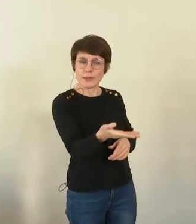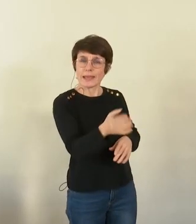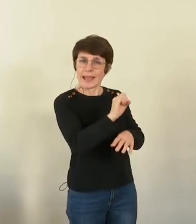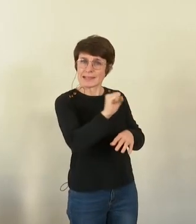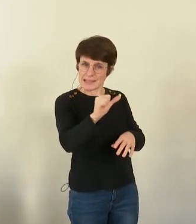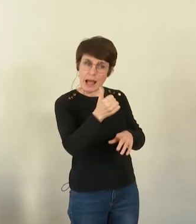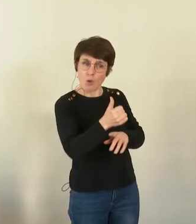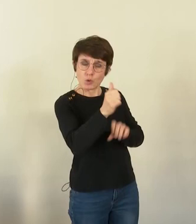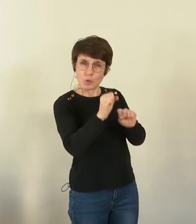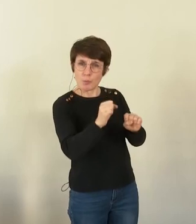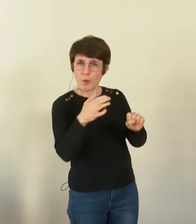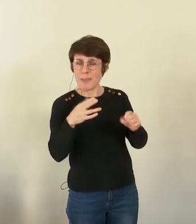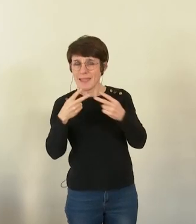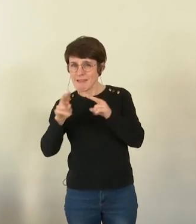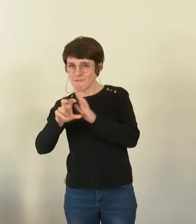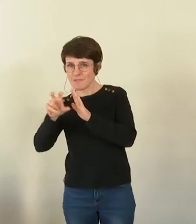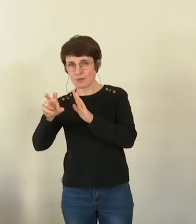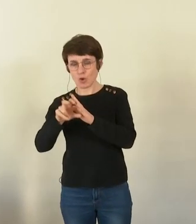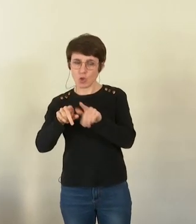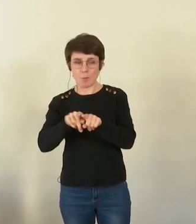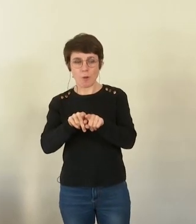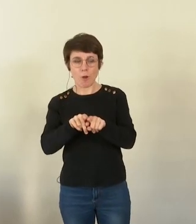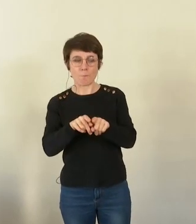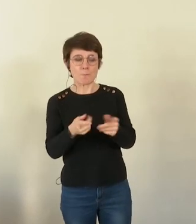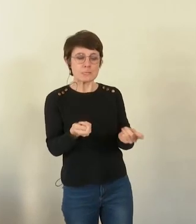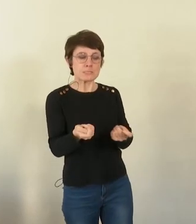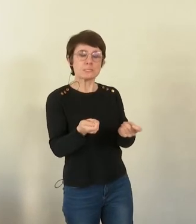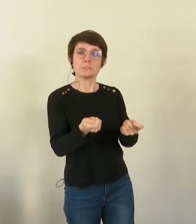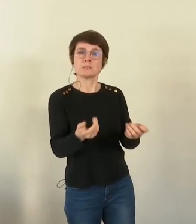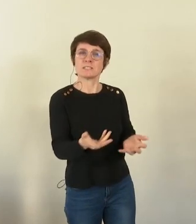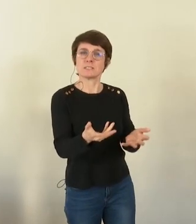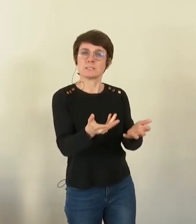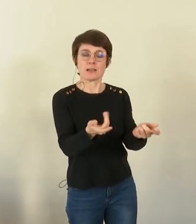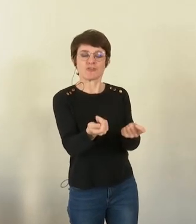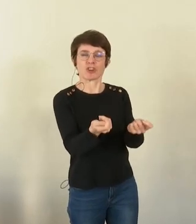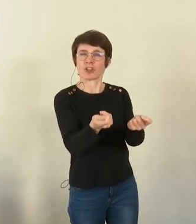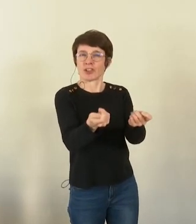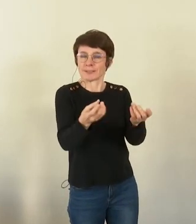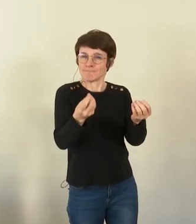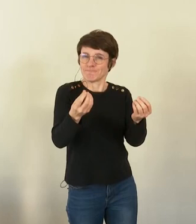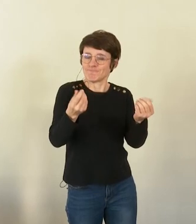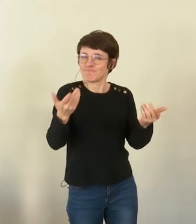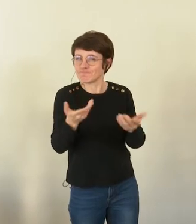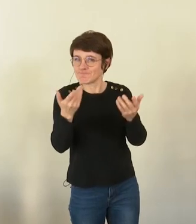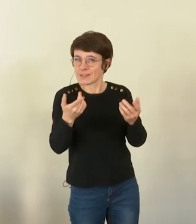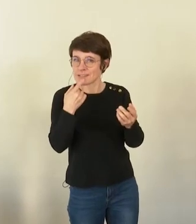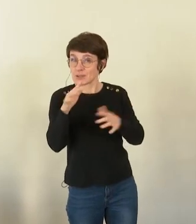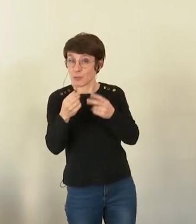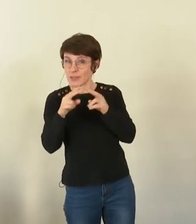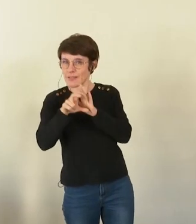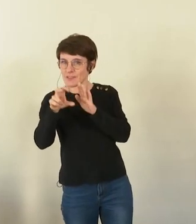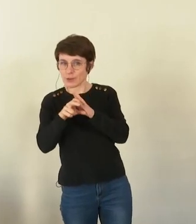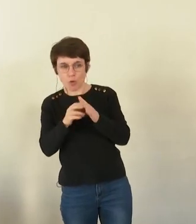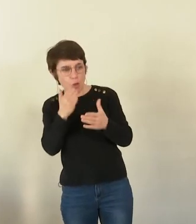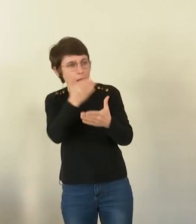sociale alimentaire il semble qu'elle soit tout de même la porteuse du projet voir la municipalité sisee dans le fonctionnement